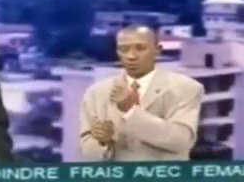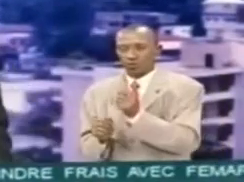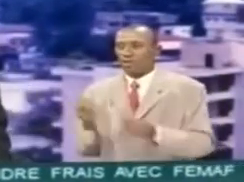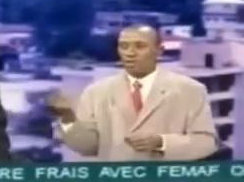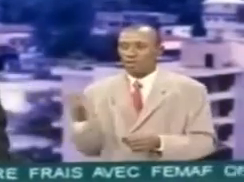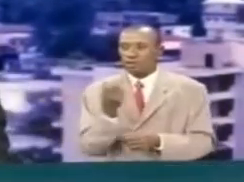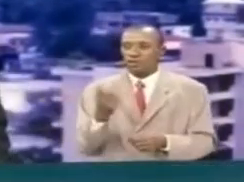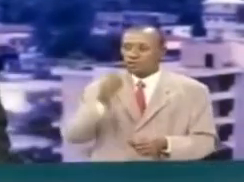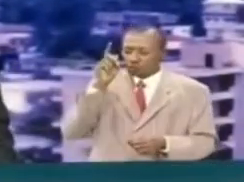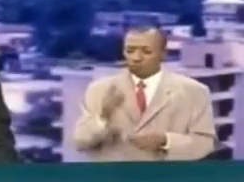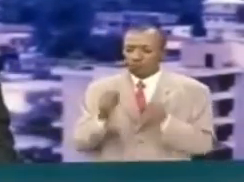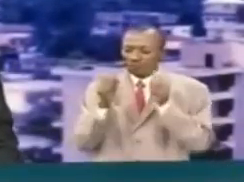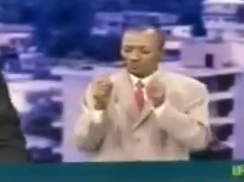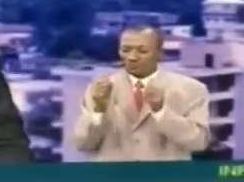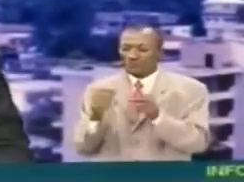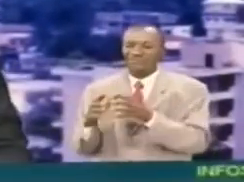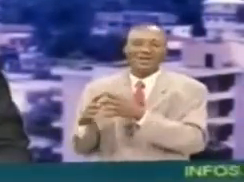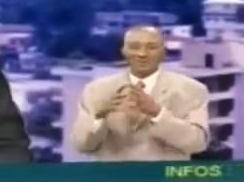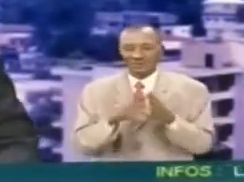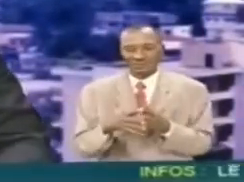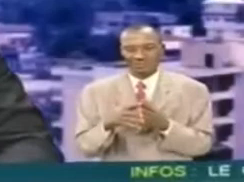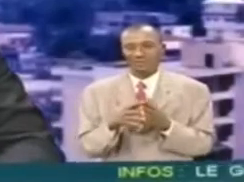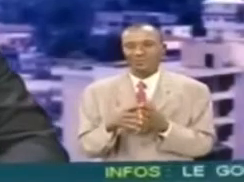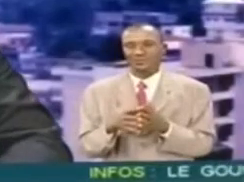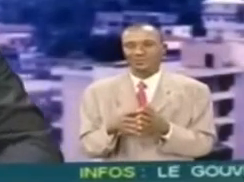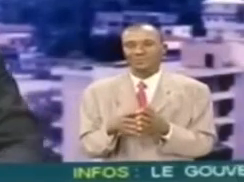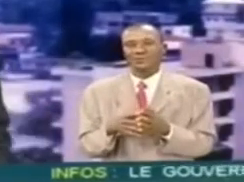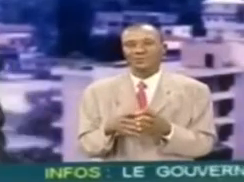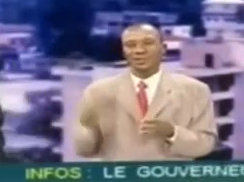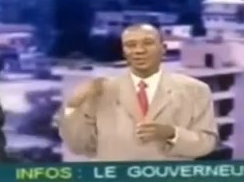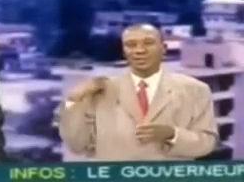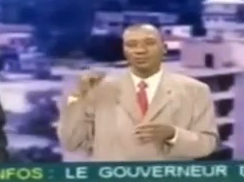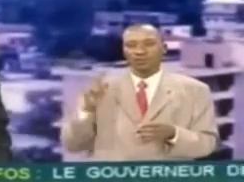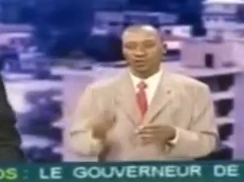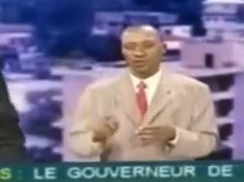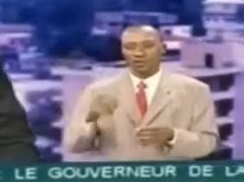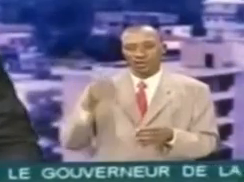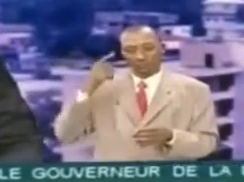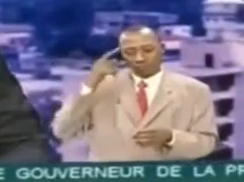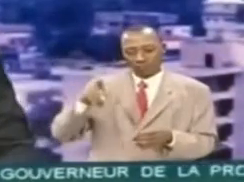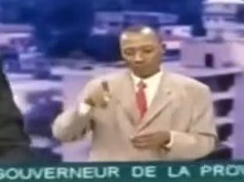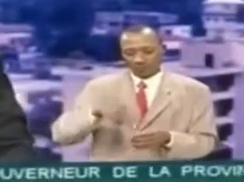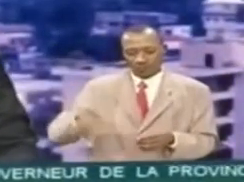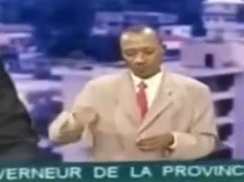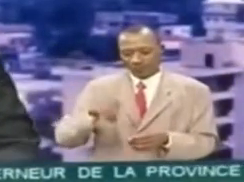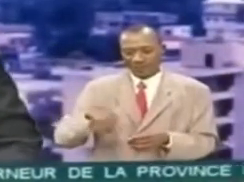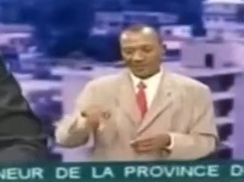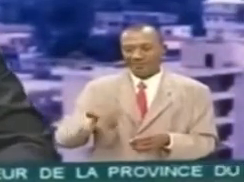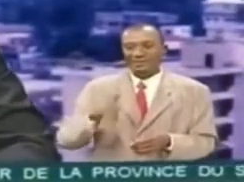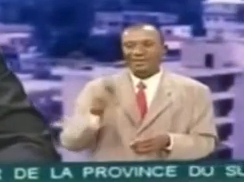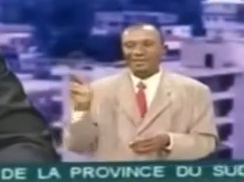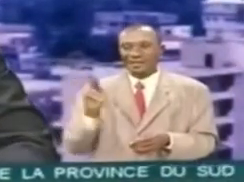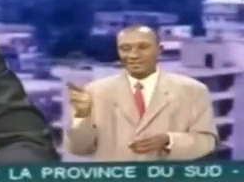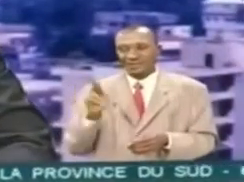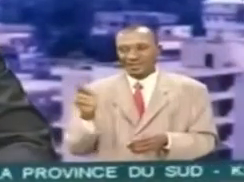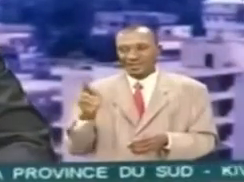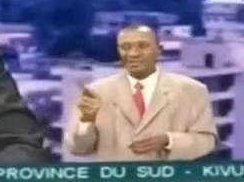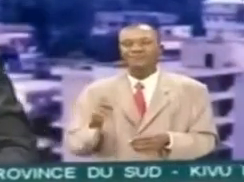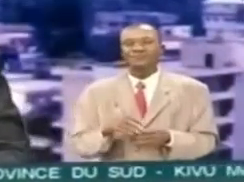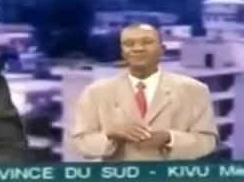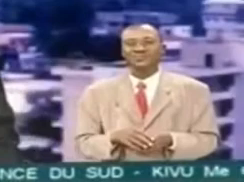vivre ensemble. Voilà qui justifie la rencontre des gouverneurs du Grand Kassai avec les autorités angolaises en vue de